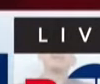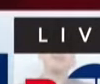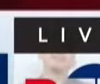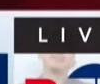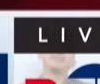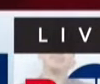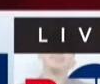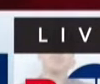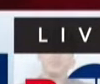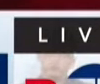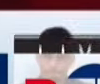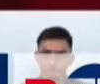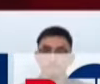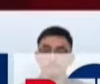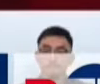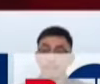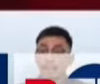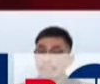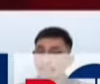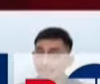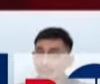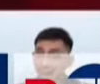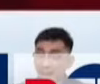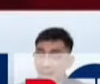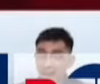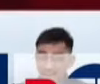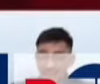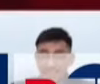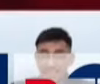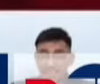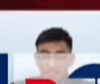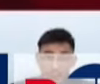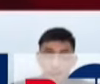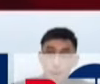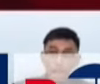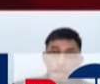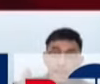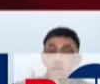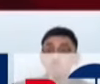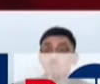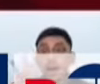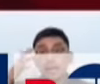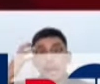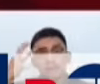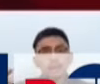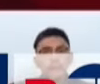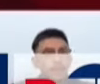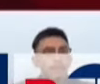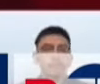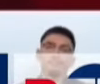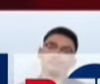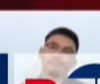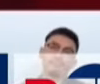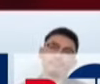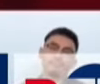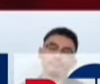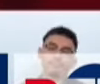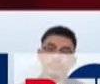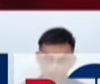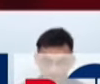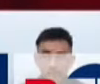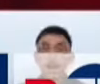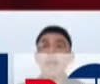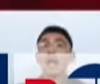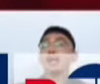benar dari Separuh tidak memiliki rumah dinas sementara menterinya punya menurut Pak Jokowi punya lebih dari